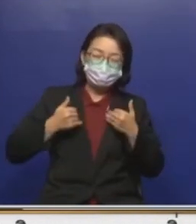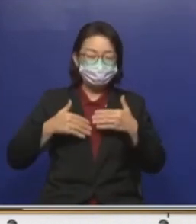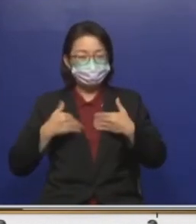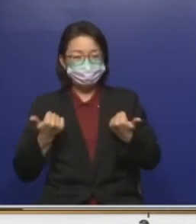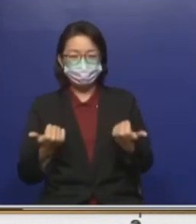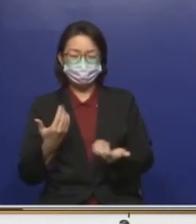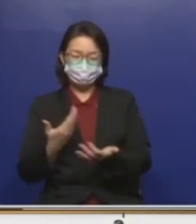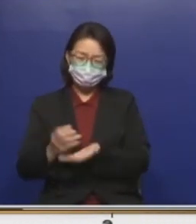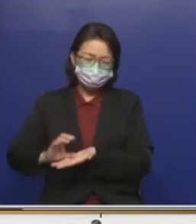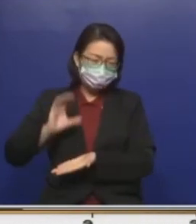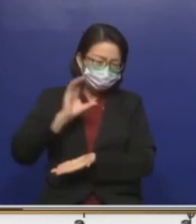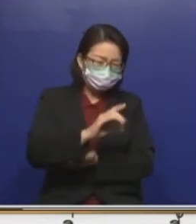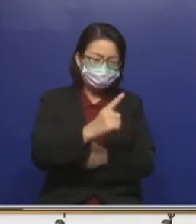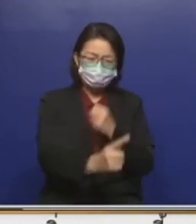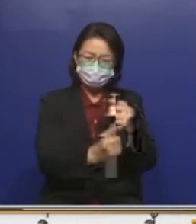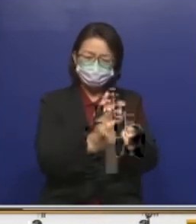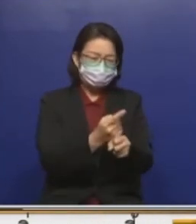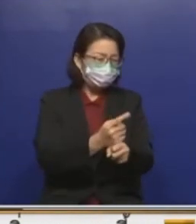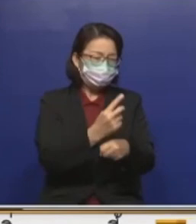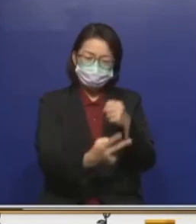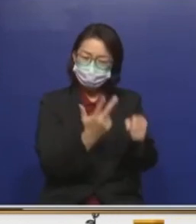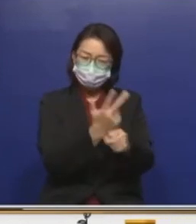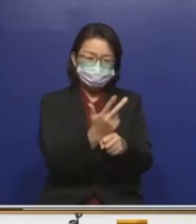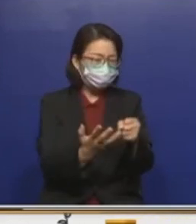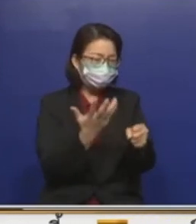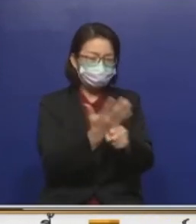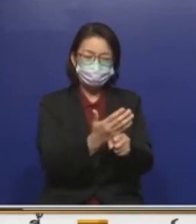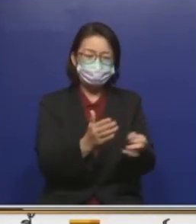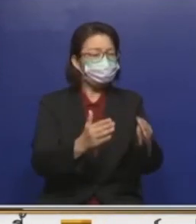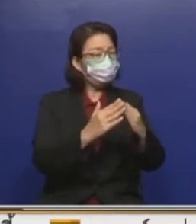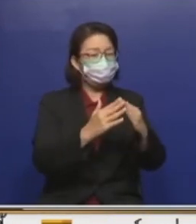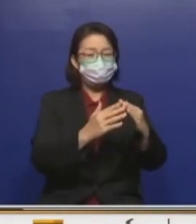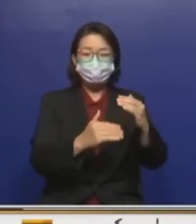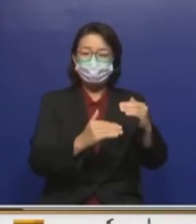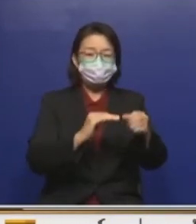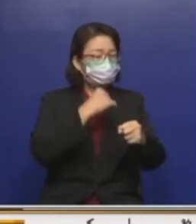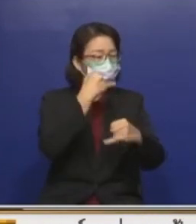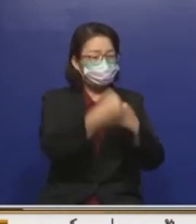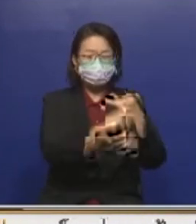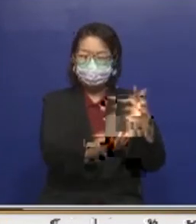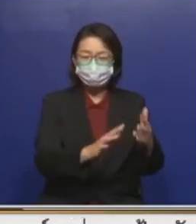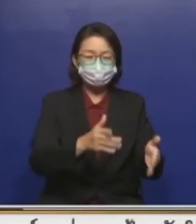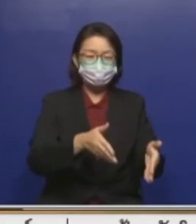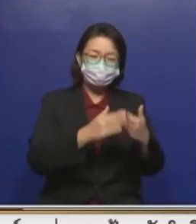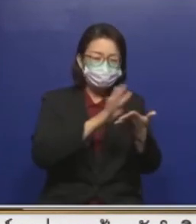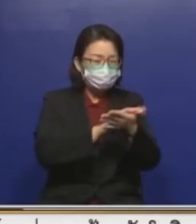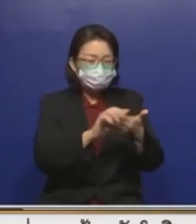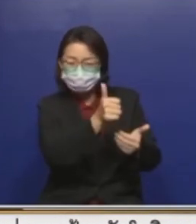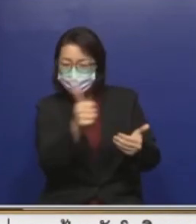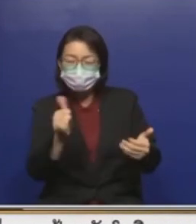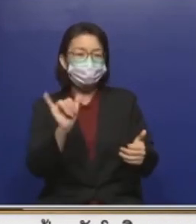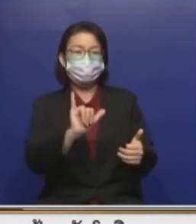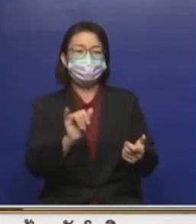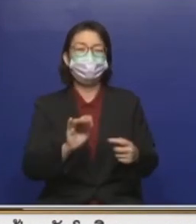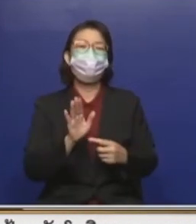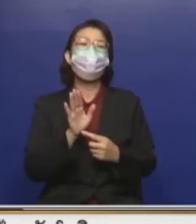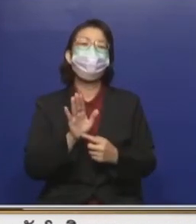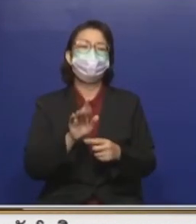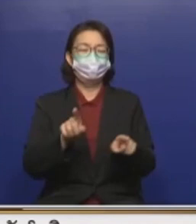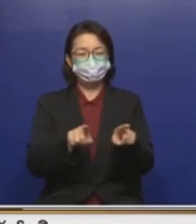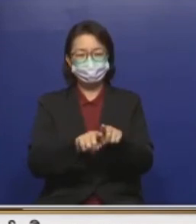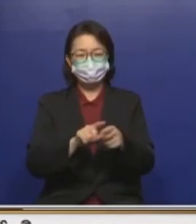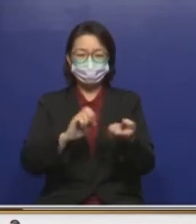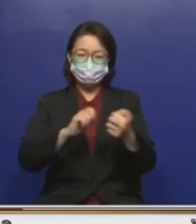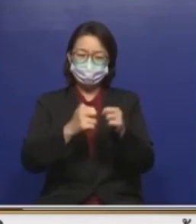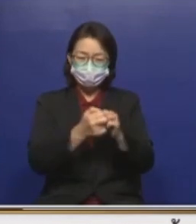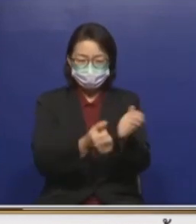ก็ยังไม่สำเร็จเลยค่ะท่านประธานดิฉันขอเปรียบเทียบบ้านที่ไม่สำเร็จนี้กับปัญหาต่างๆที่ไม่เคยได้รับการ